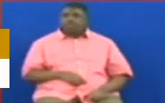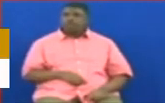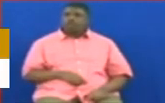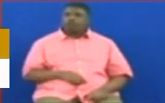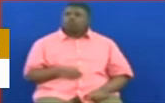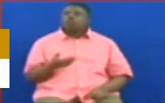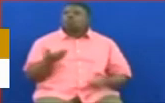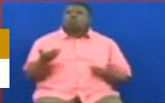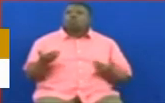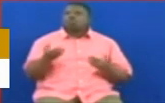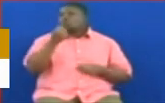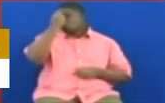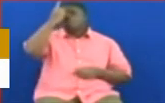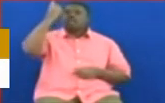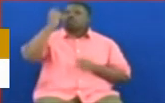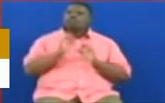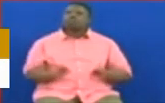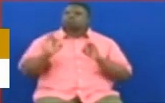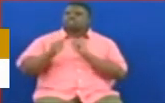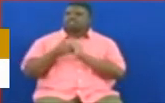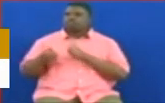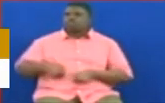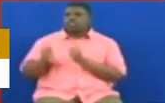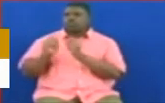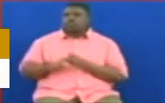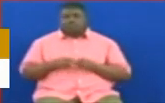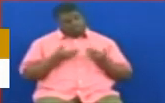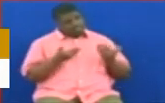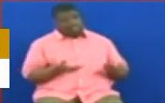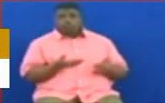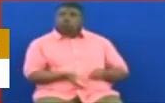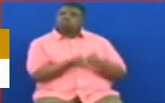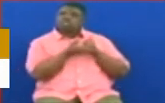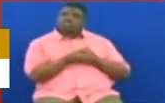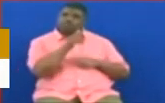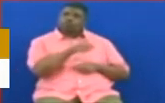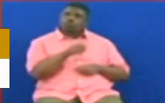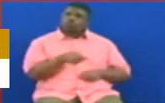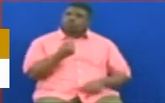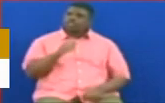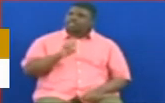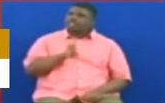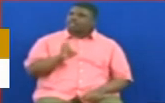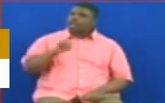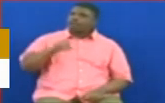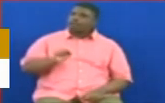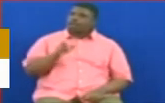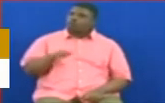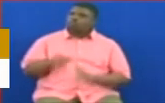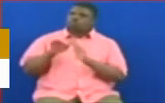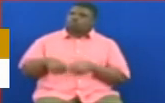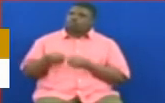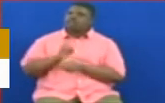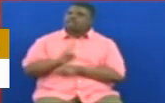watu walikuwa hawajaelewa sawasawa labda jambo lenyewe, sasa watusaidie watu wa tehama ili hao wabunge wape hata dakika